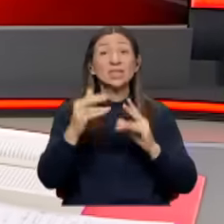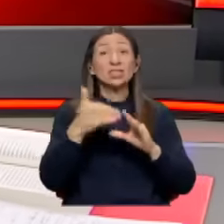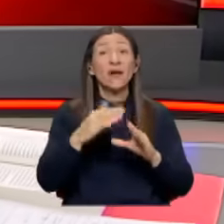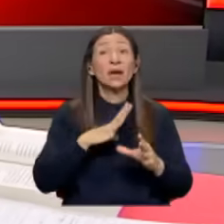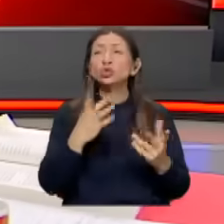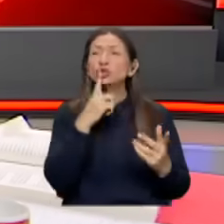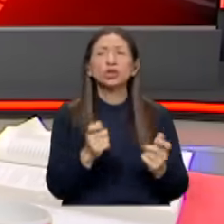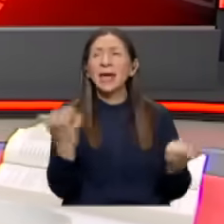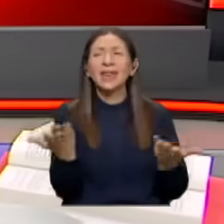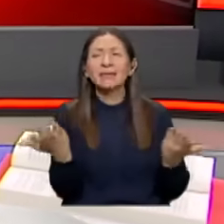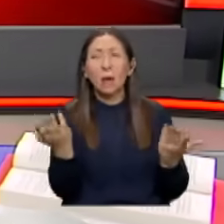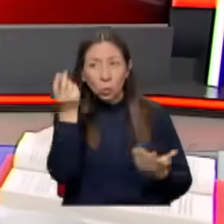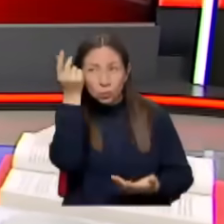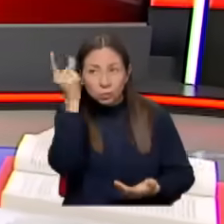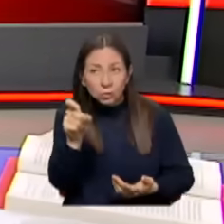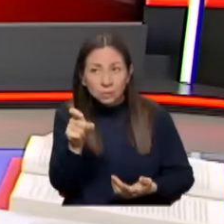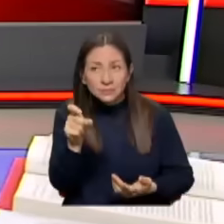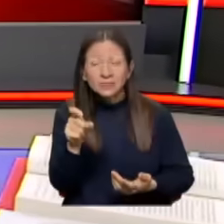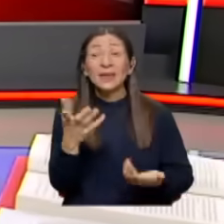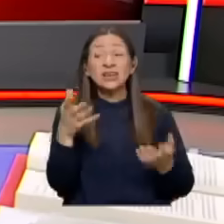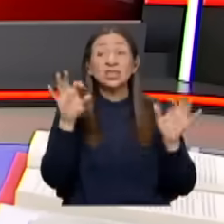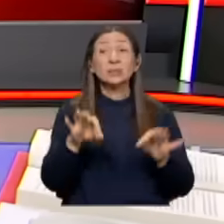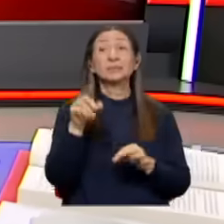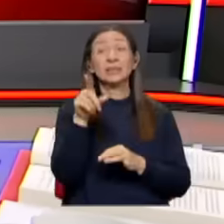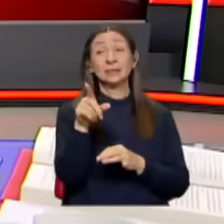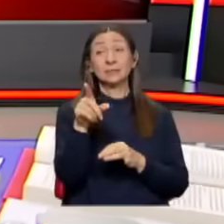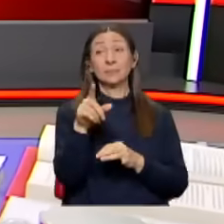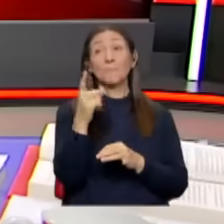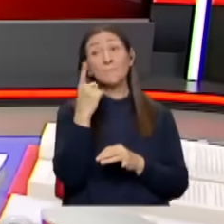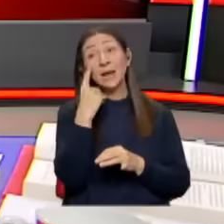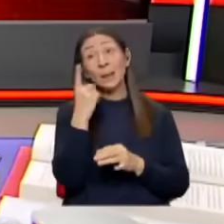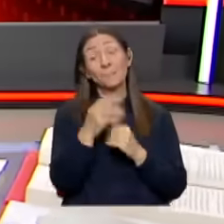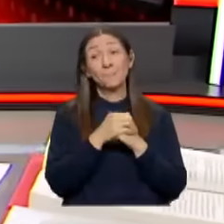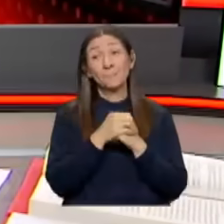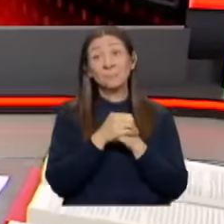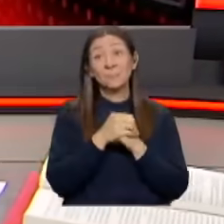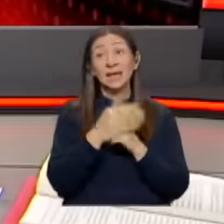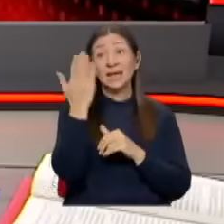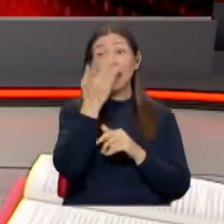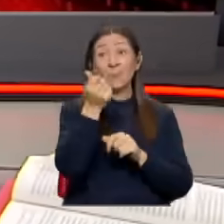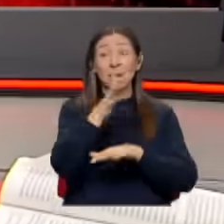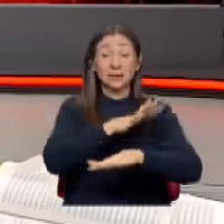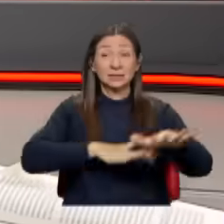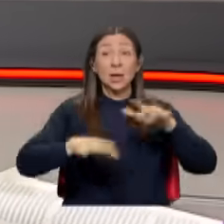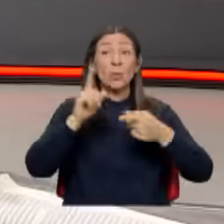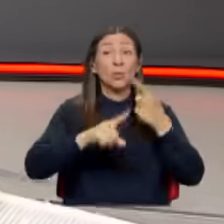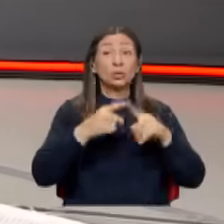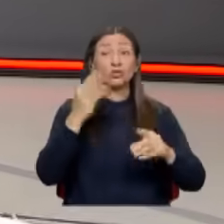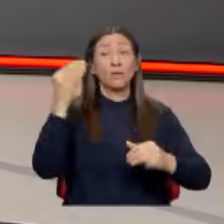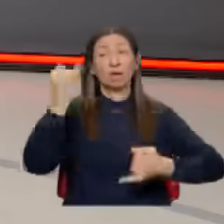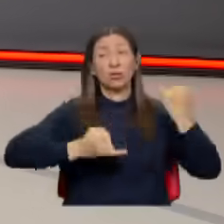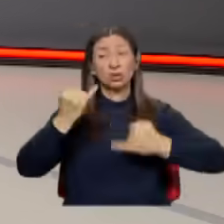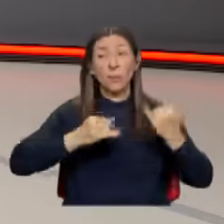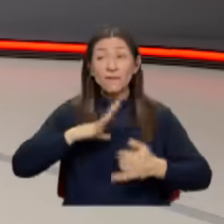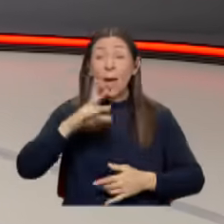var. Sözler nerede? Unutuldu mu? Ve şimdi bakalım. Kara para, siyaset, bir sürü tartışma